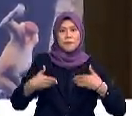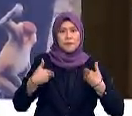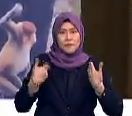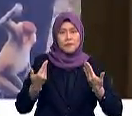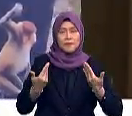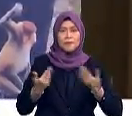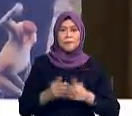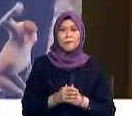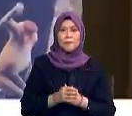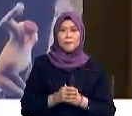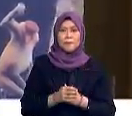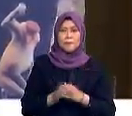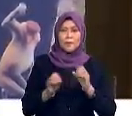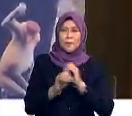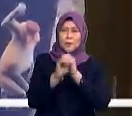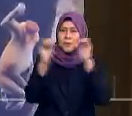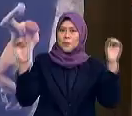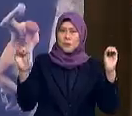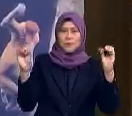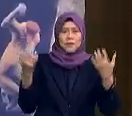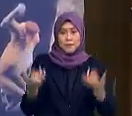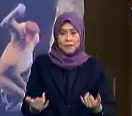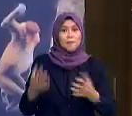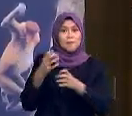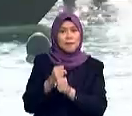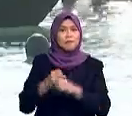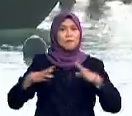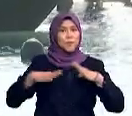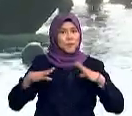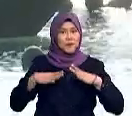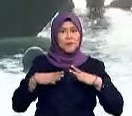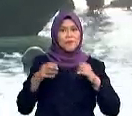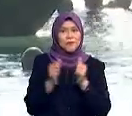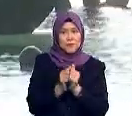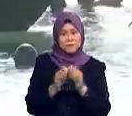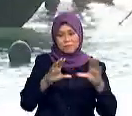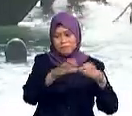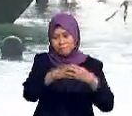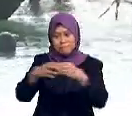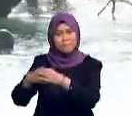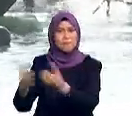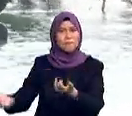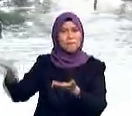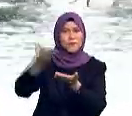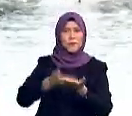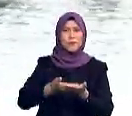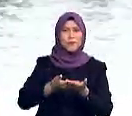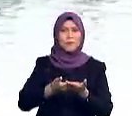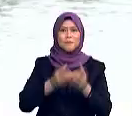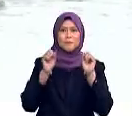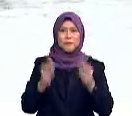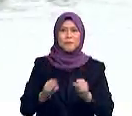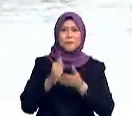beberapa sekian lama kita dapat bercuti-cuti. Dengan pakej yang ditawarkan oleh kerajaan ini, sudah pasti juga akan